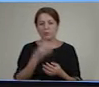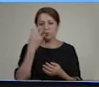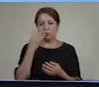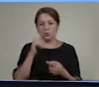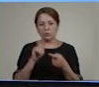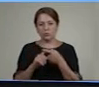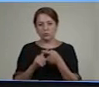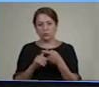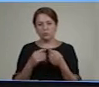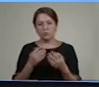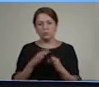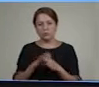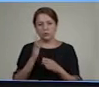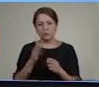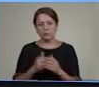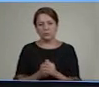4-qo'shiluvchini qo'shamiz.